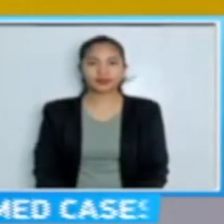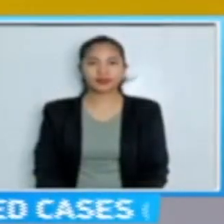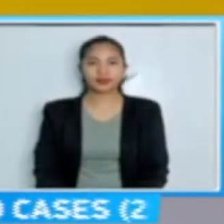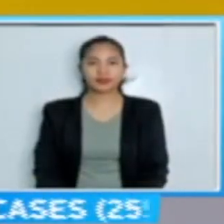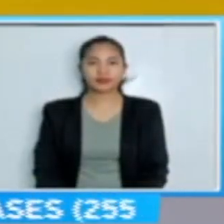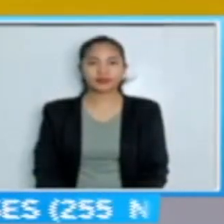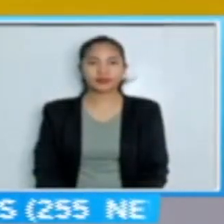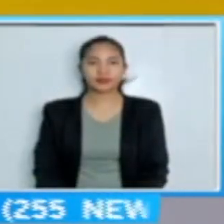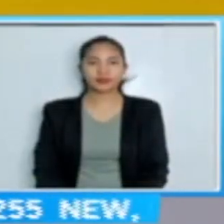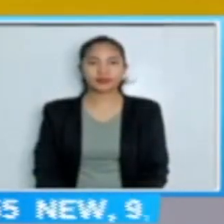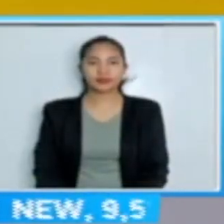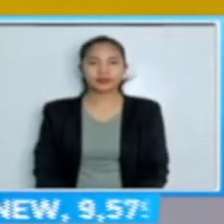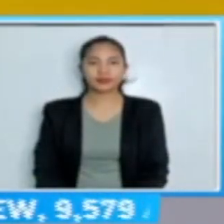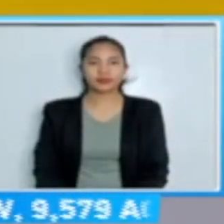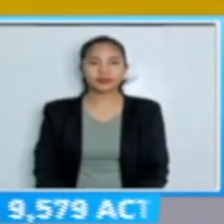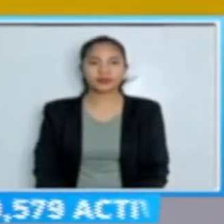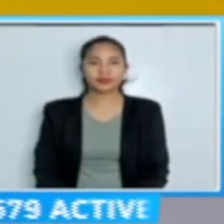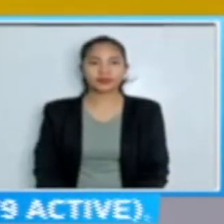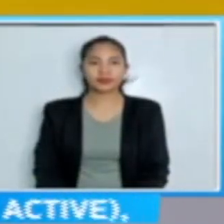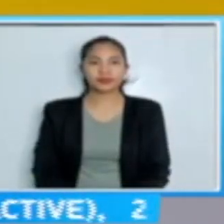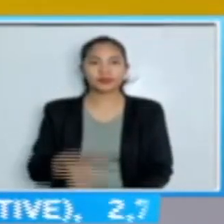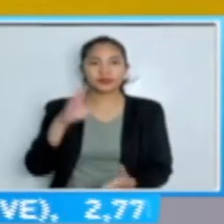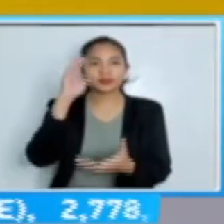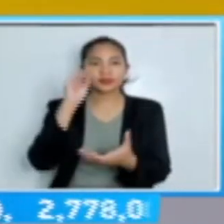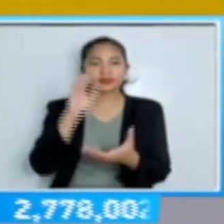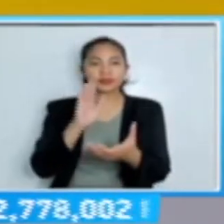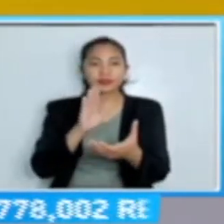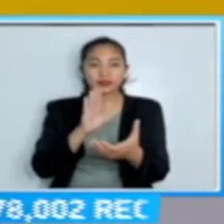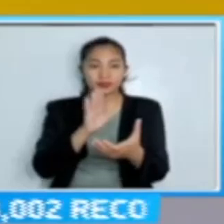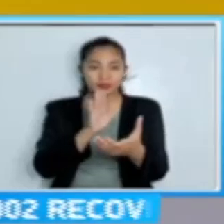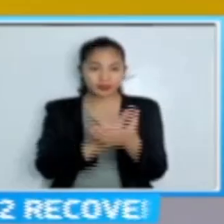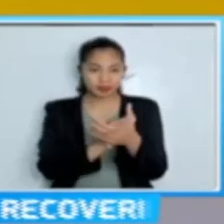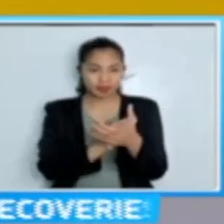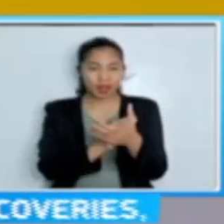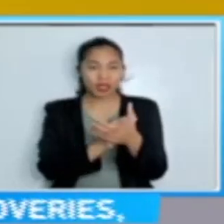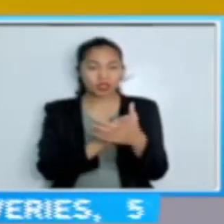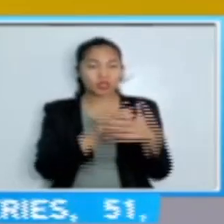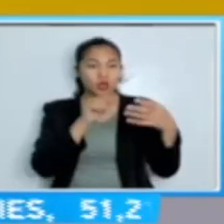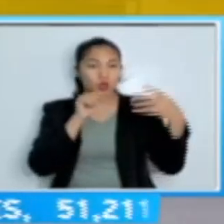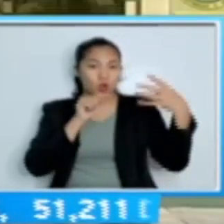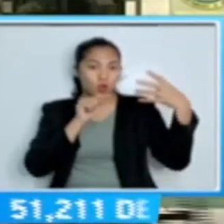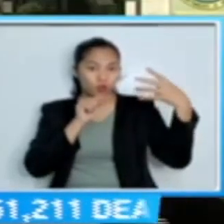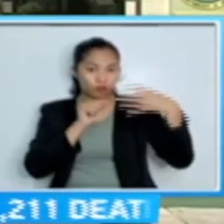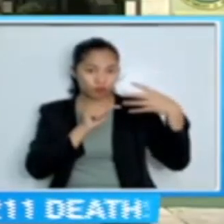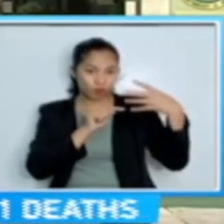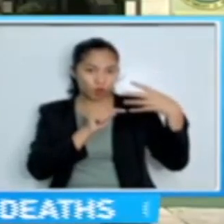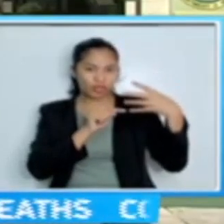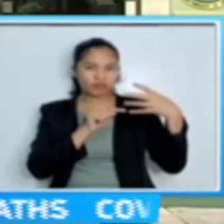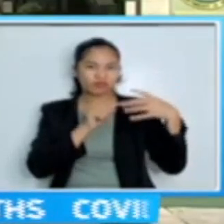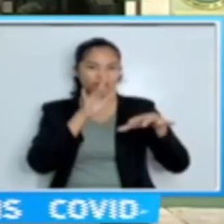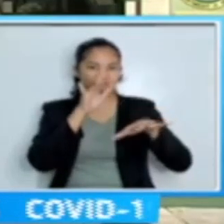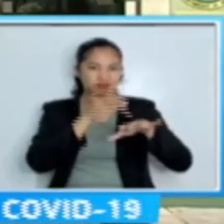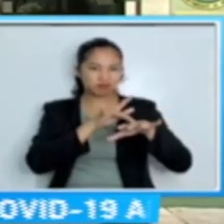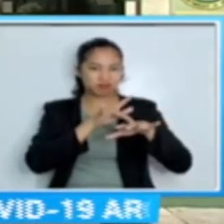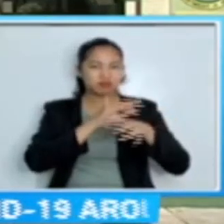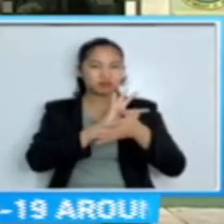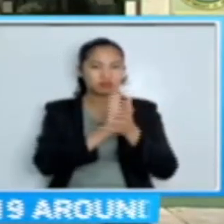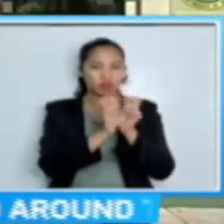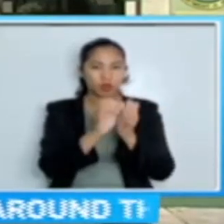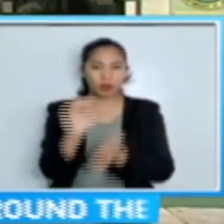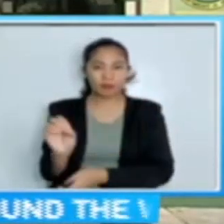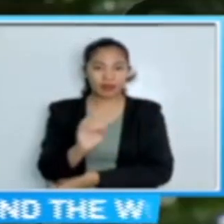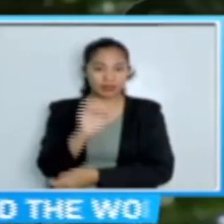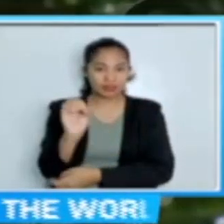May COVID na rin ang mister ng ika-apat na kaso ng Omicron variant sa bansa. Ayon sa DOH, isinasailalim na ang kanyang sample